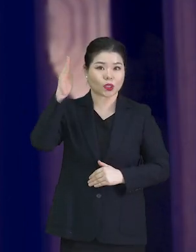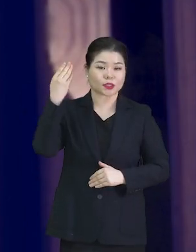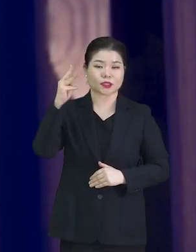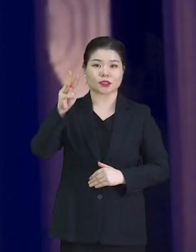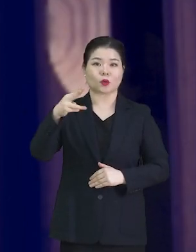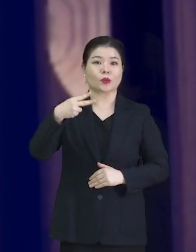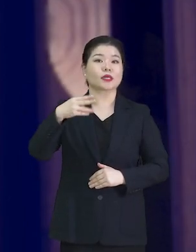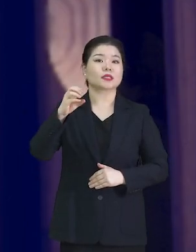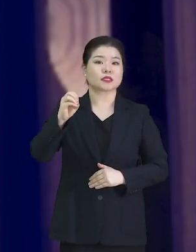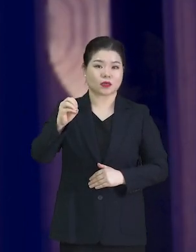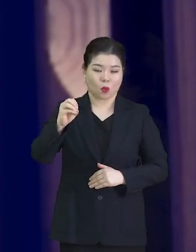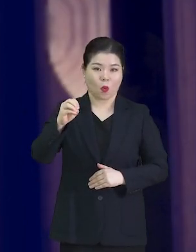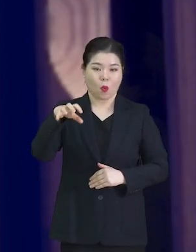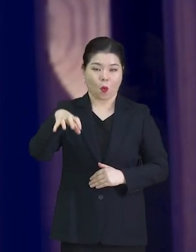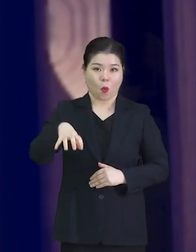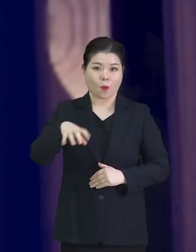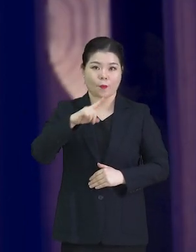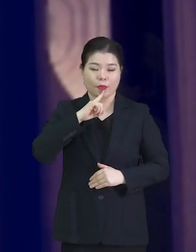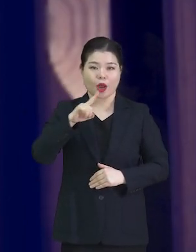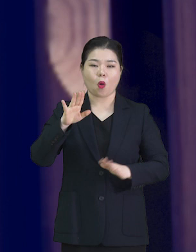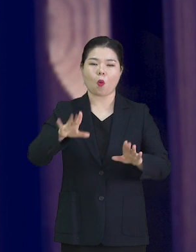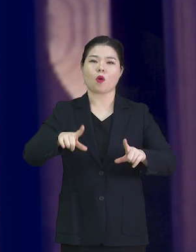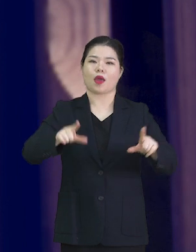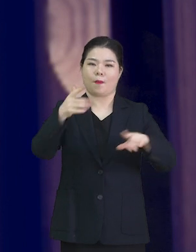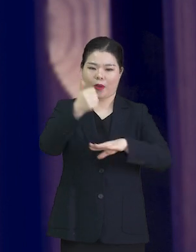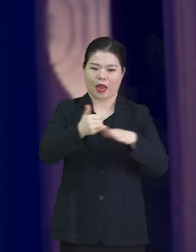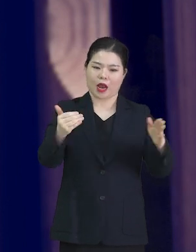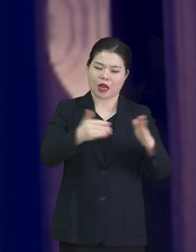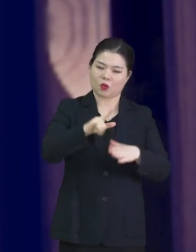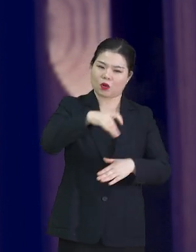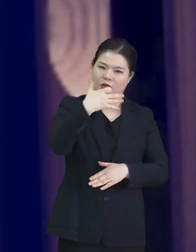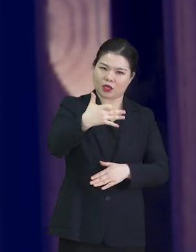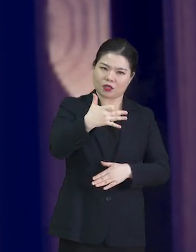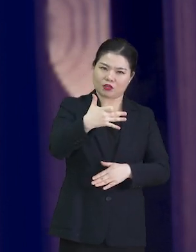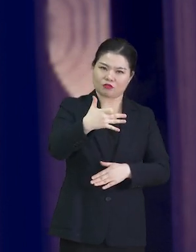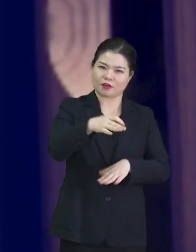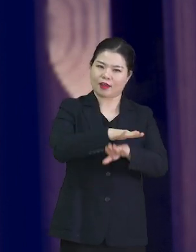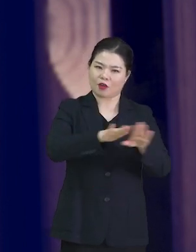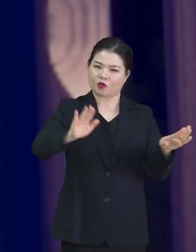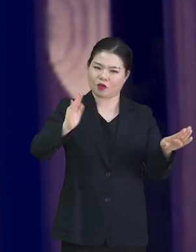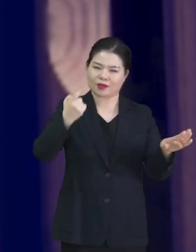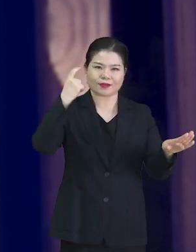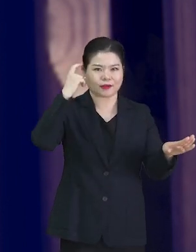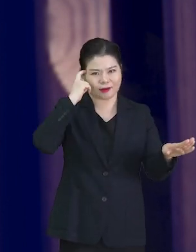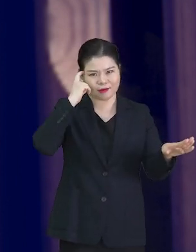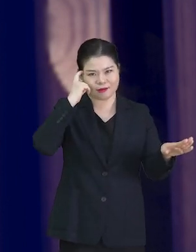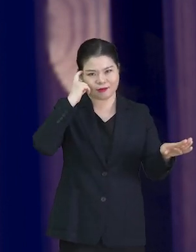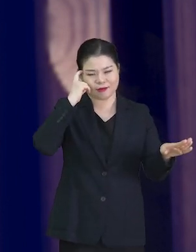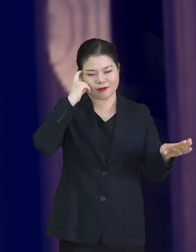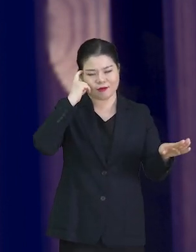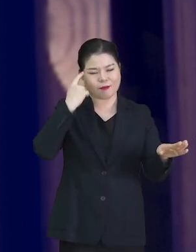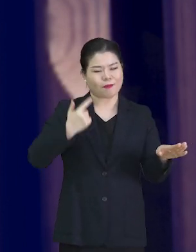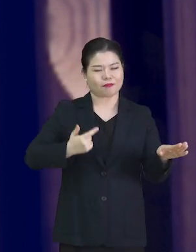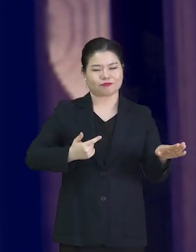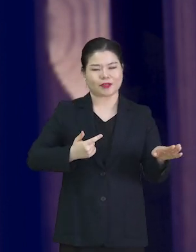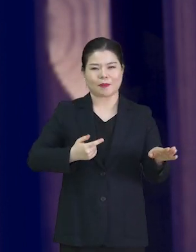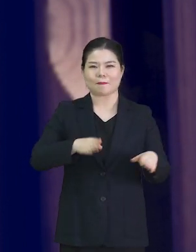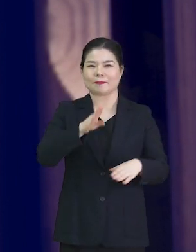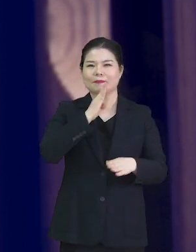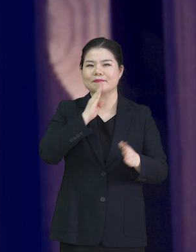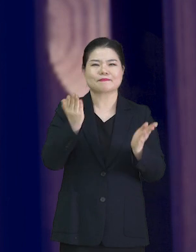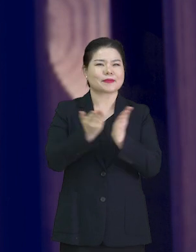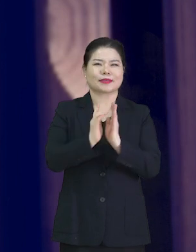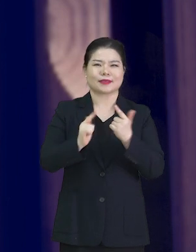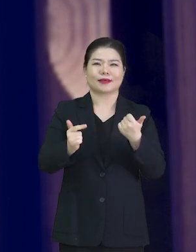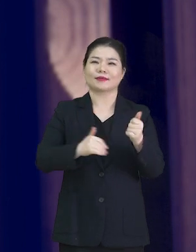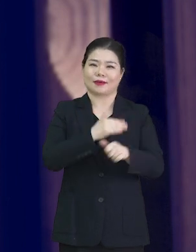최근 세계보건기구 WHO는 올해 말까지 코로나 바이러스를 잡을 수 있다고 생각하는 것은 섣부르고